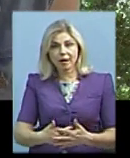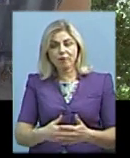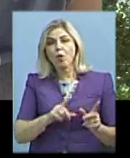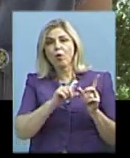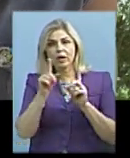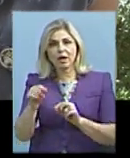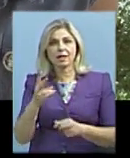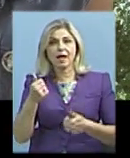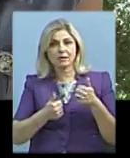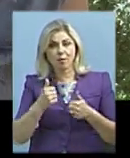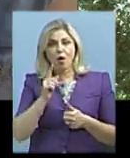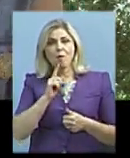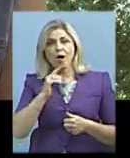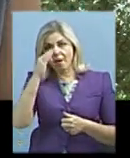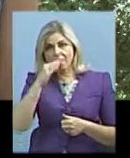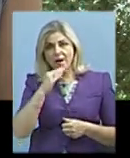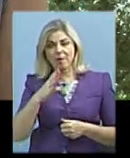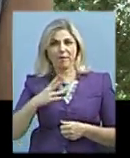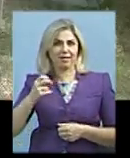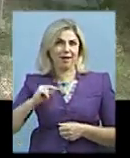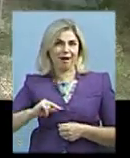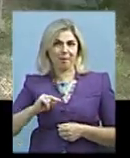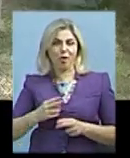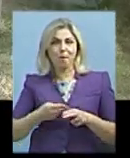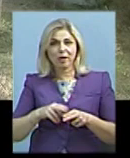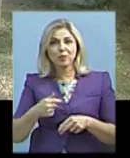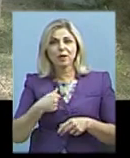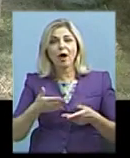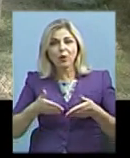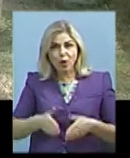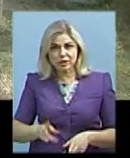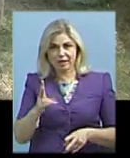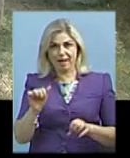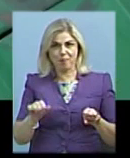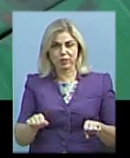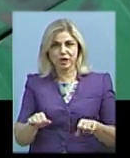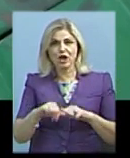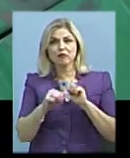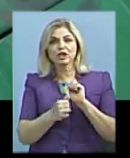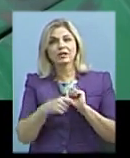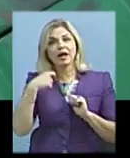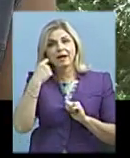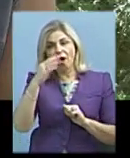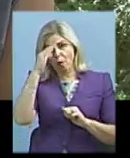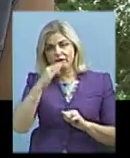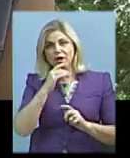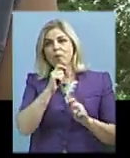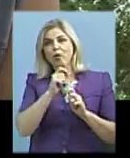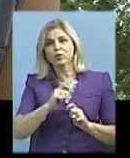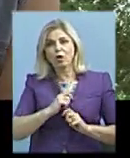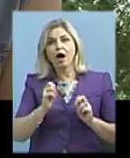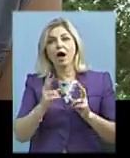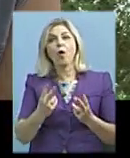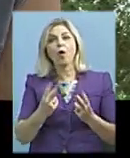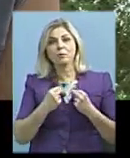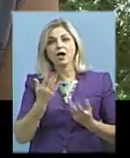поки батько був на роботі. Тому я, в принципі, народжений був на мотоциклі. У 16 років мені батько подарував, як і обіцяв, якщо